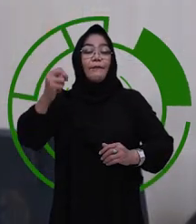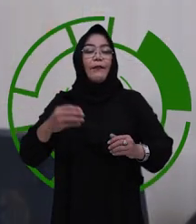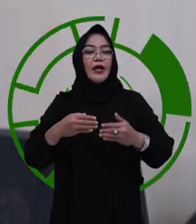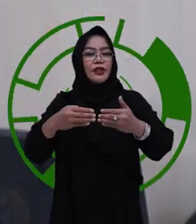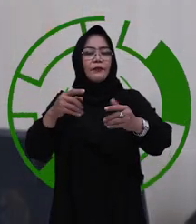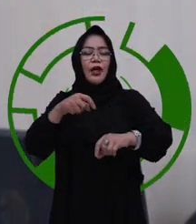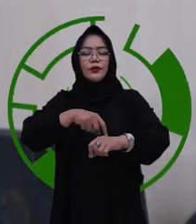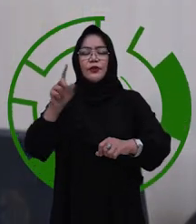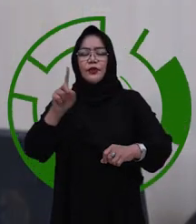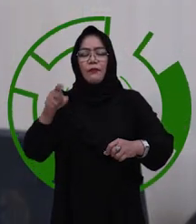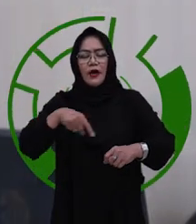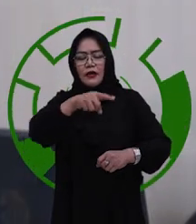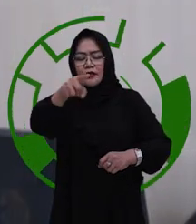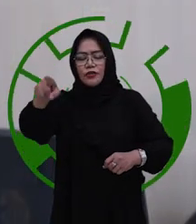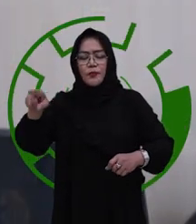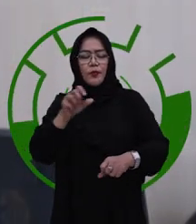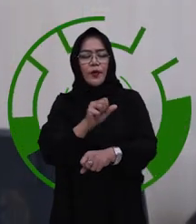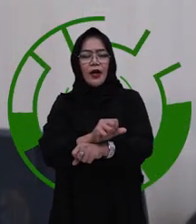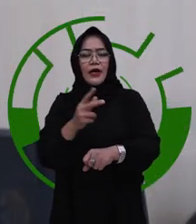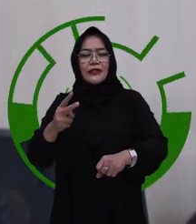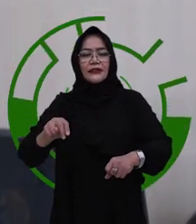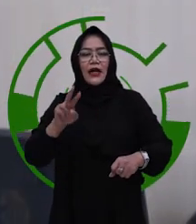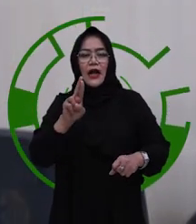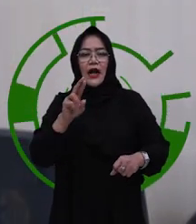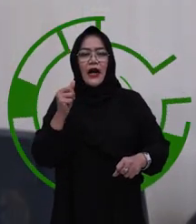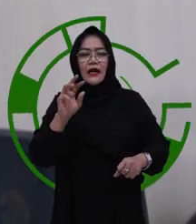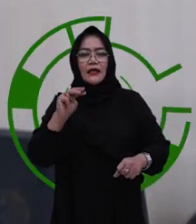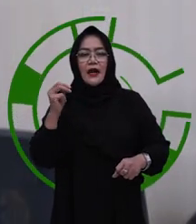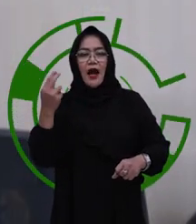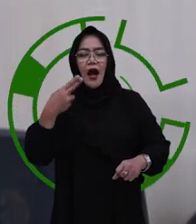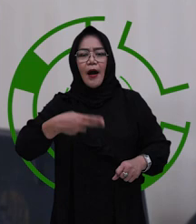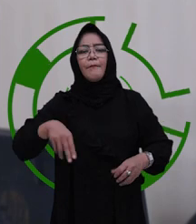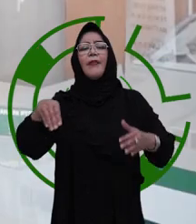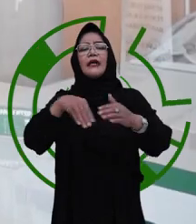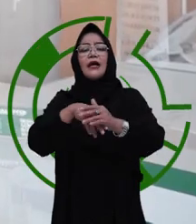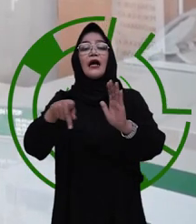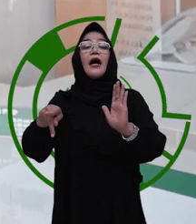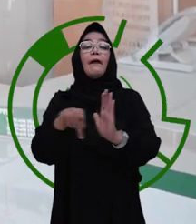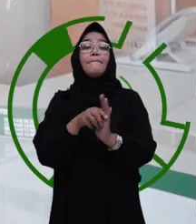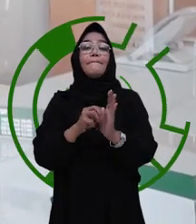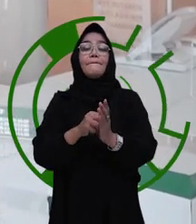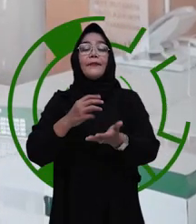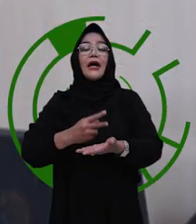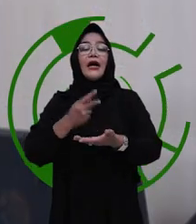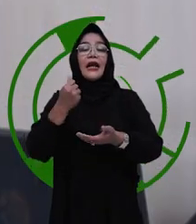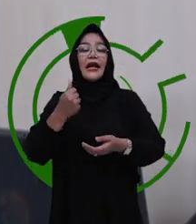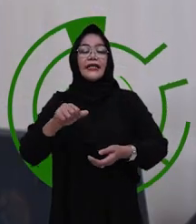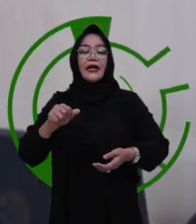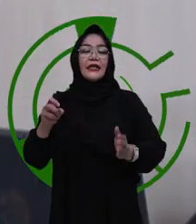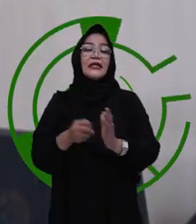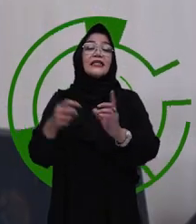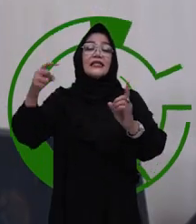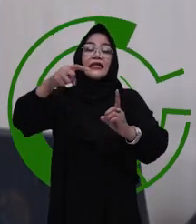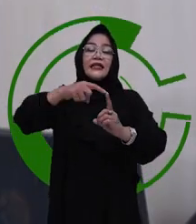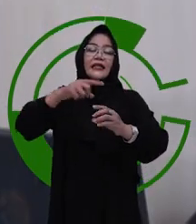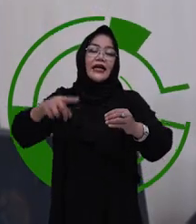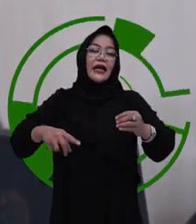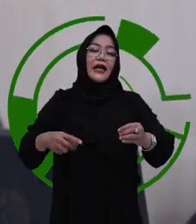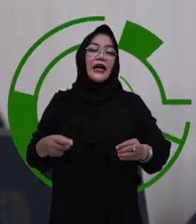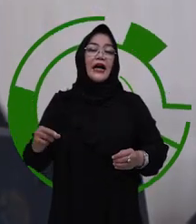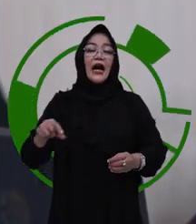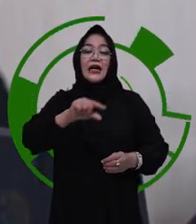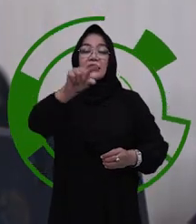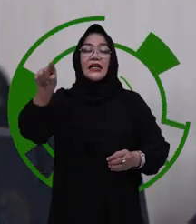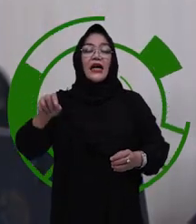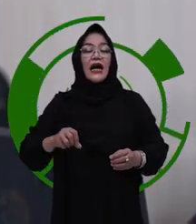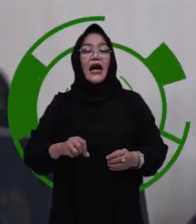semua karyawannya ramah dalam melayani, sehingga segala